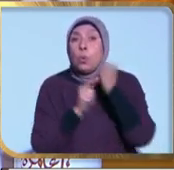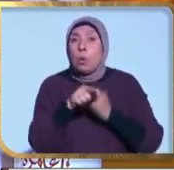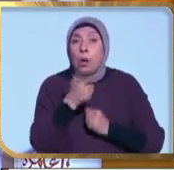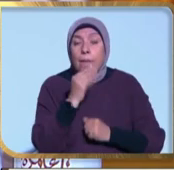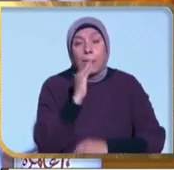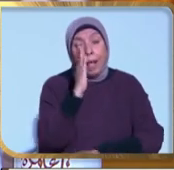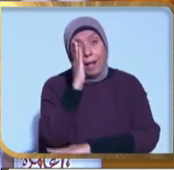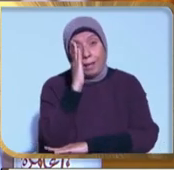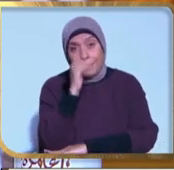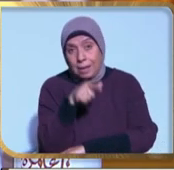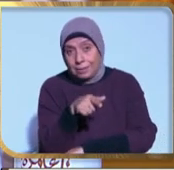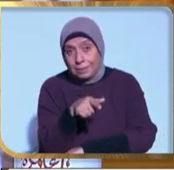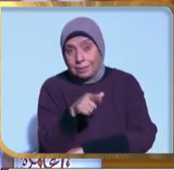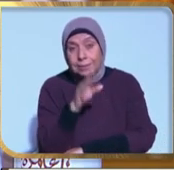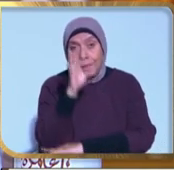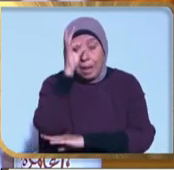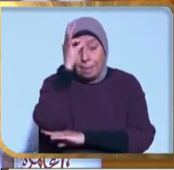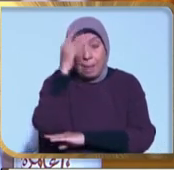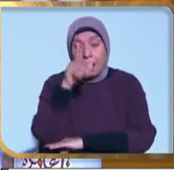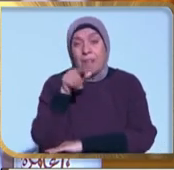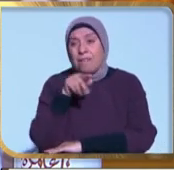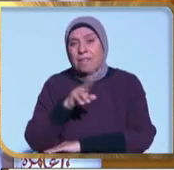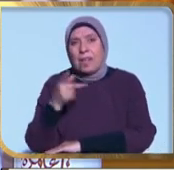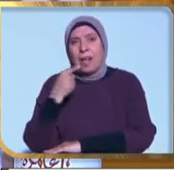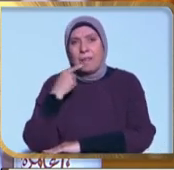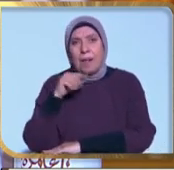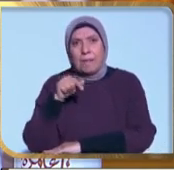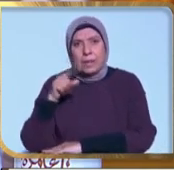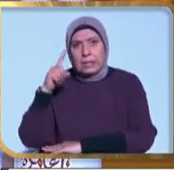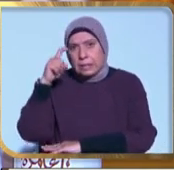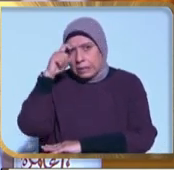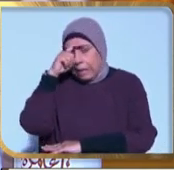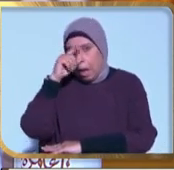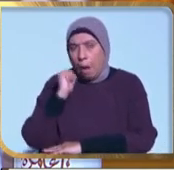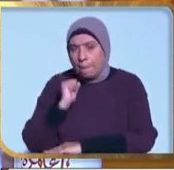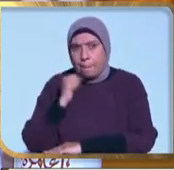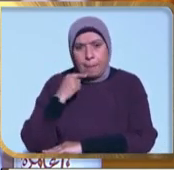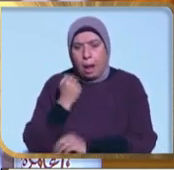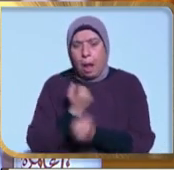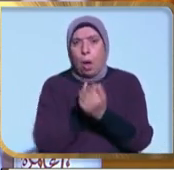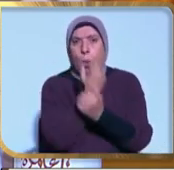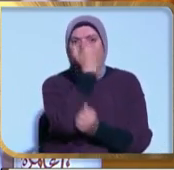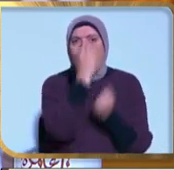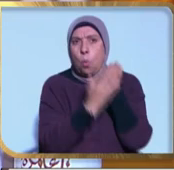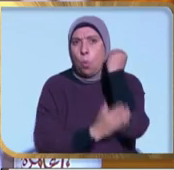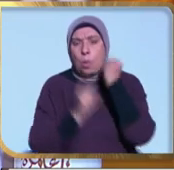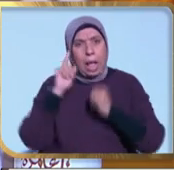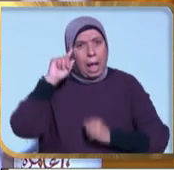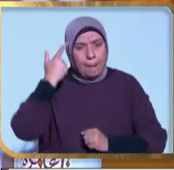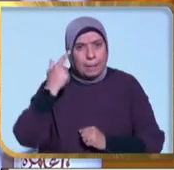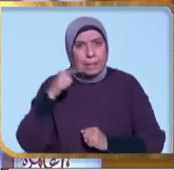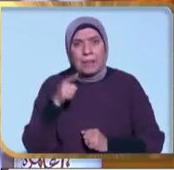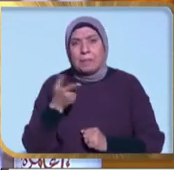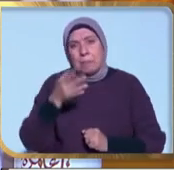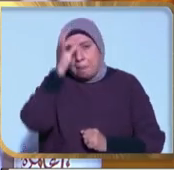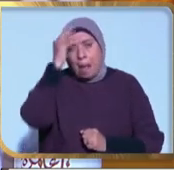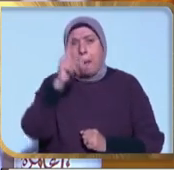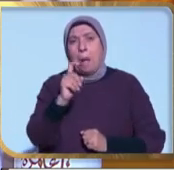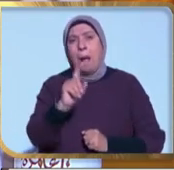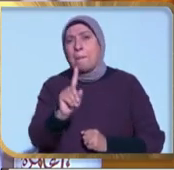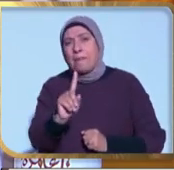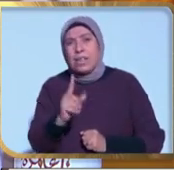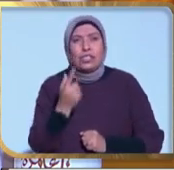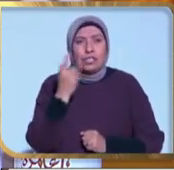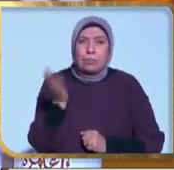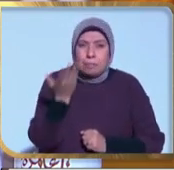لم يكن هناك عذر يمنع منه ده رقم واحد الاساس المساله